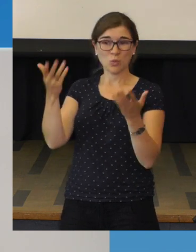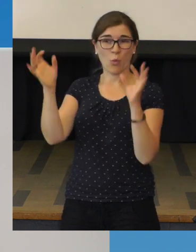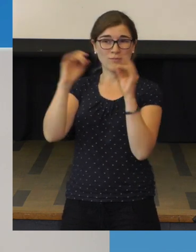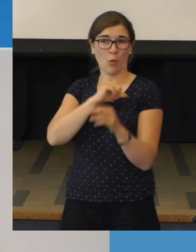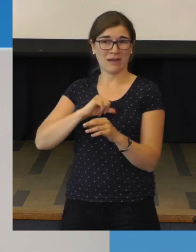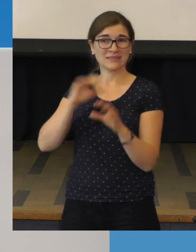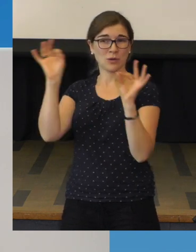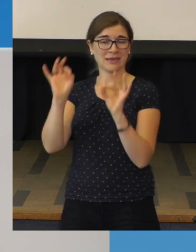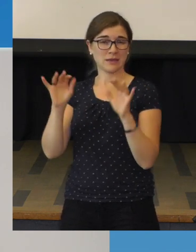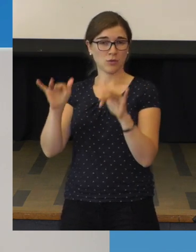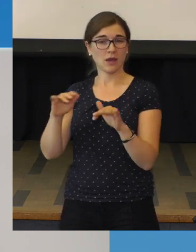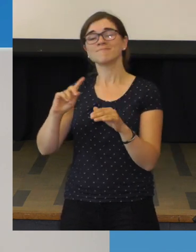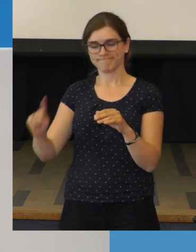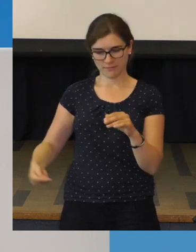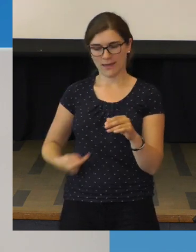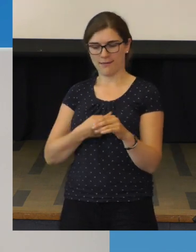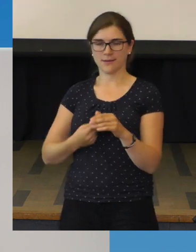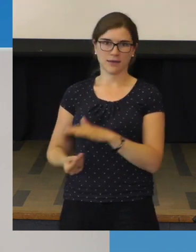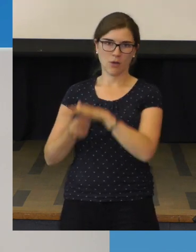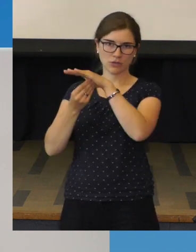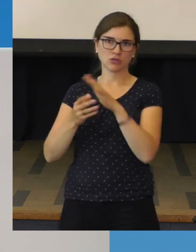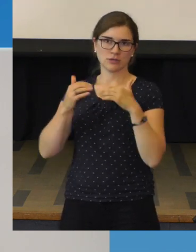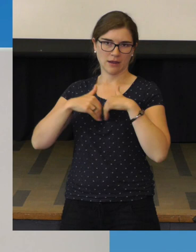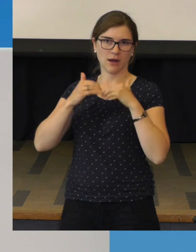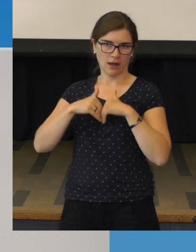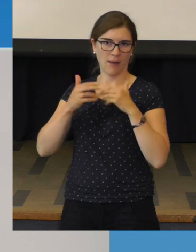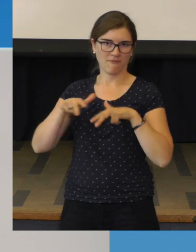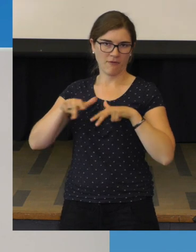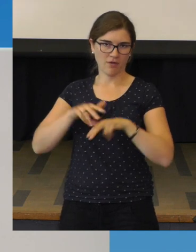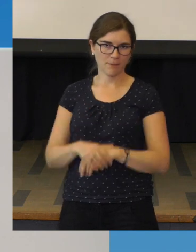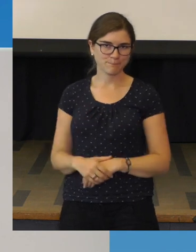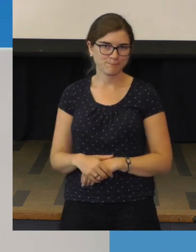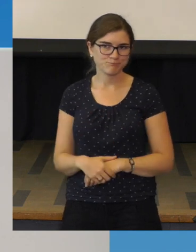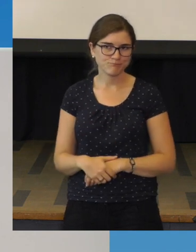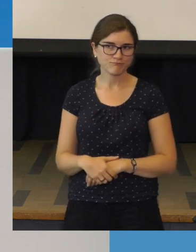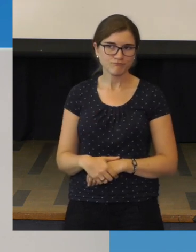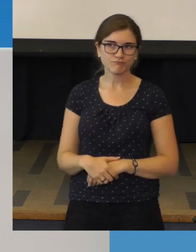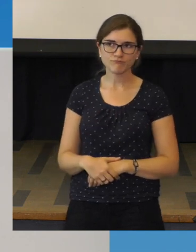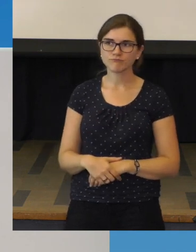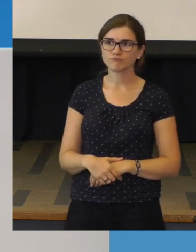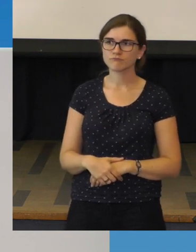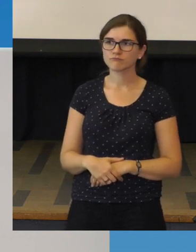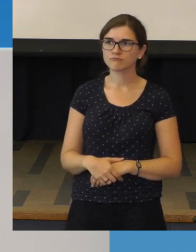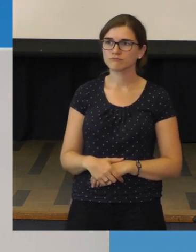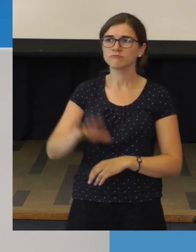dann würde man eher zur kathetergestützten Klappenverfahren übergehen.